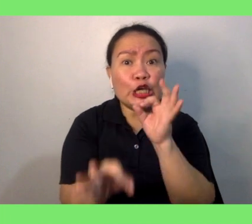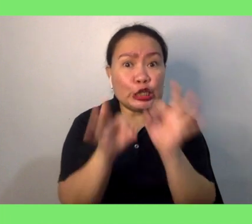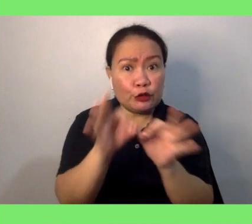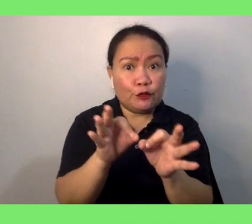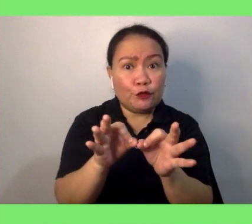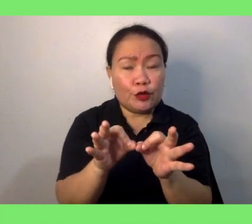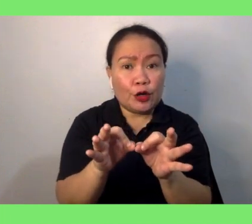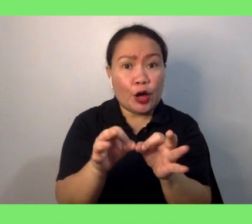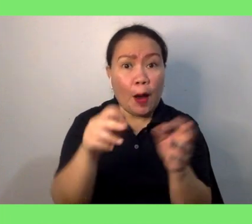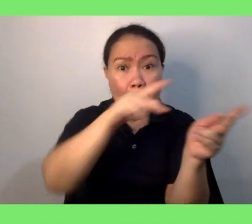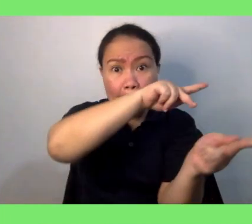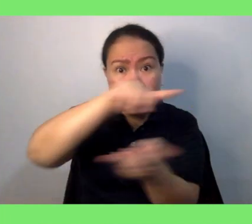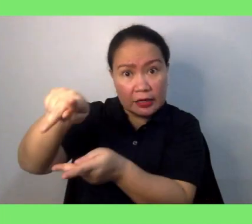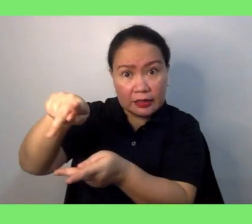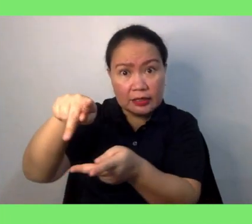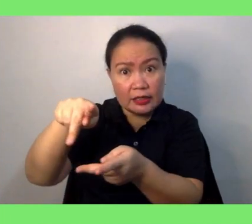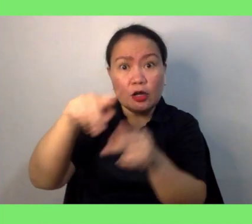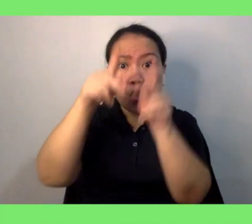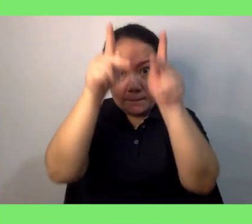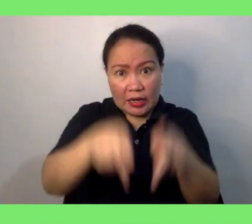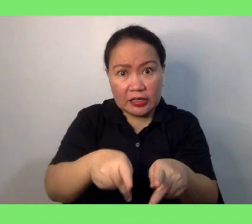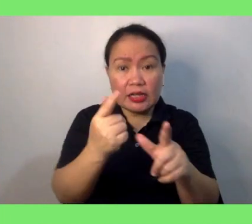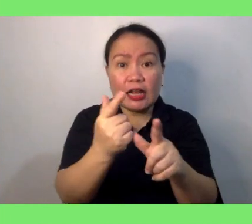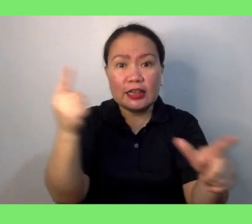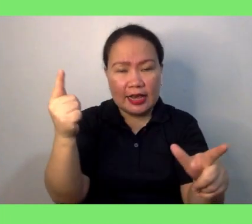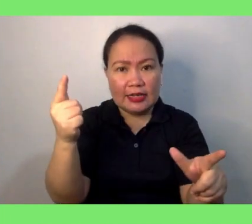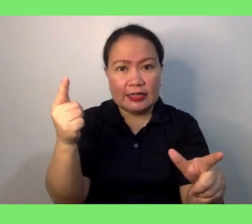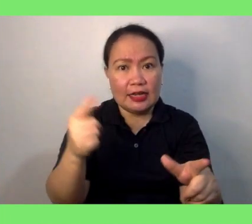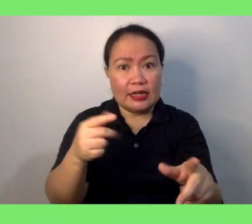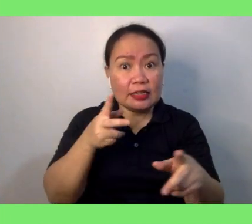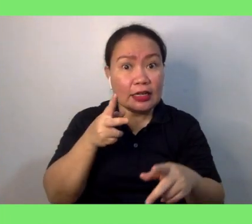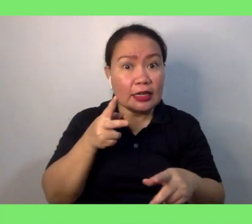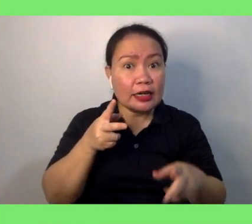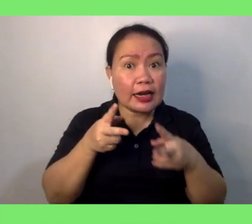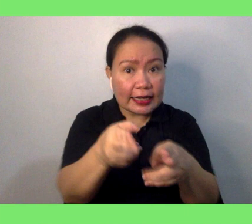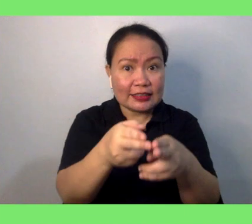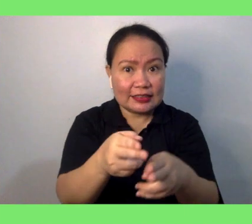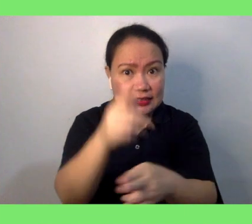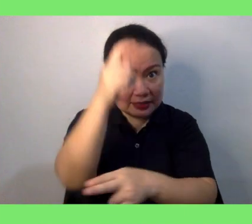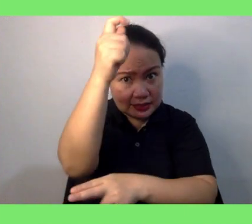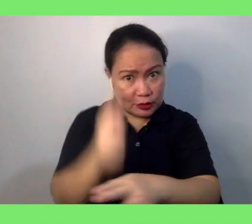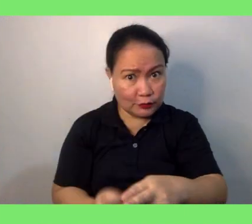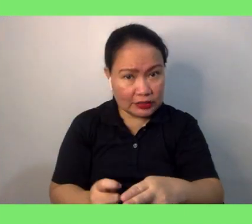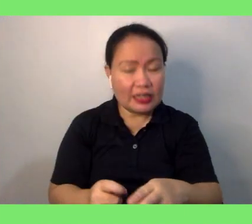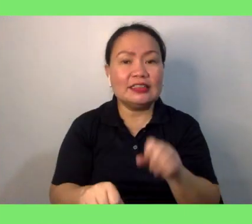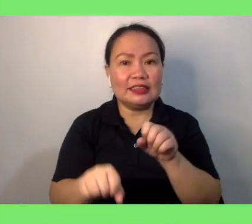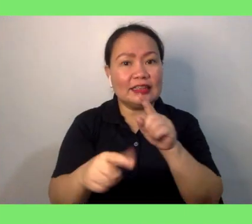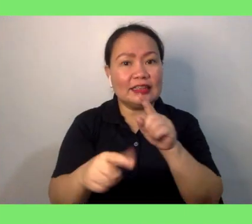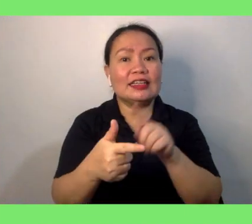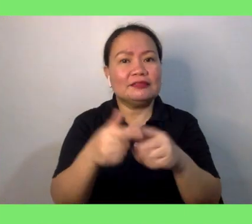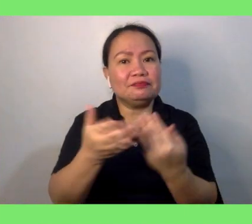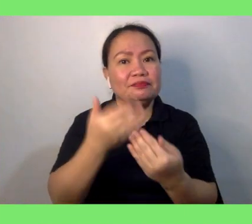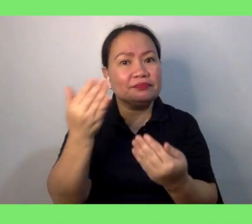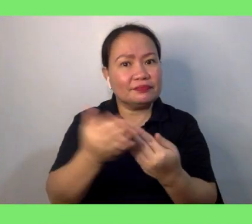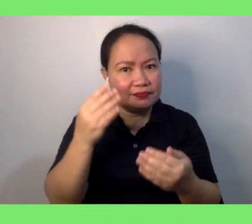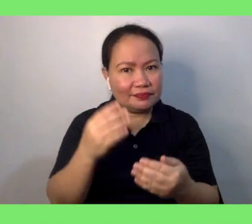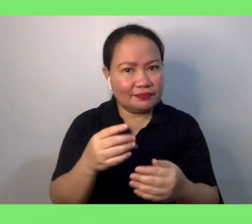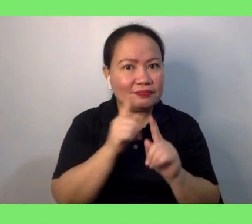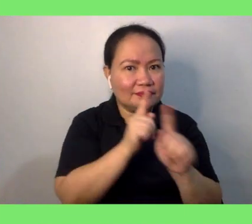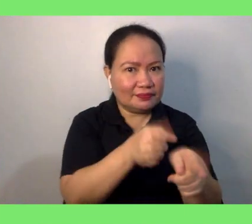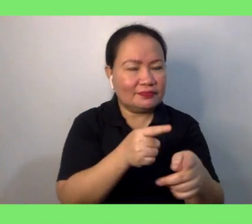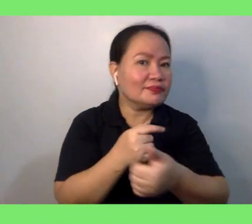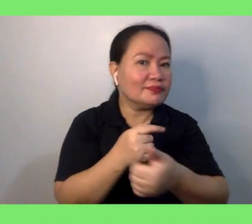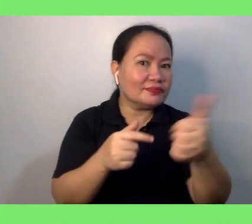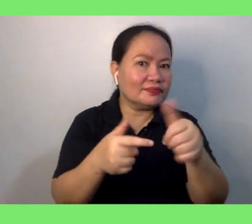ng transversal mo, makukuha mo po lahat yan. Okay? Pag nakuha mo na to, apply mo yung concept ng